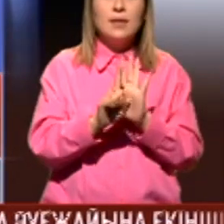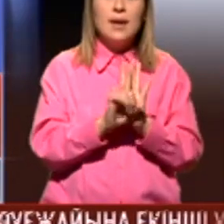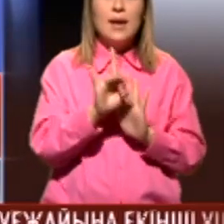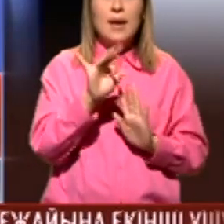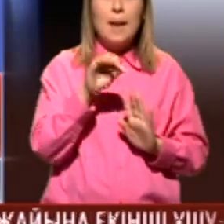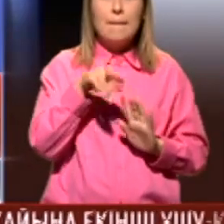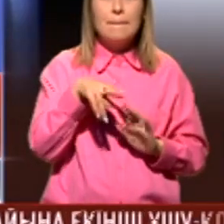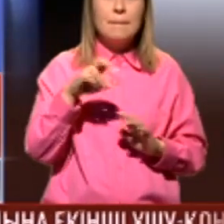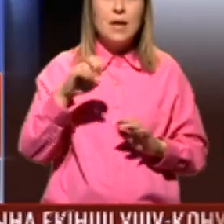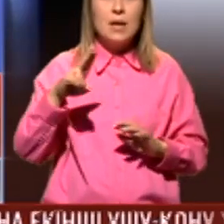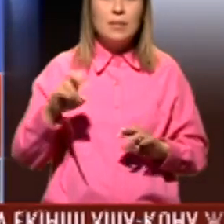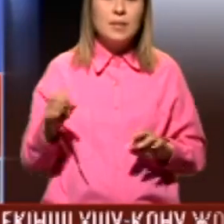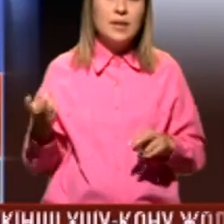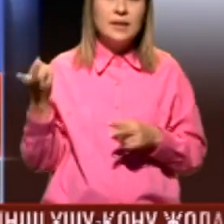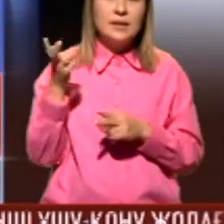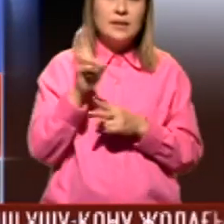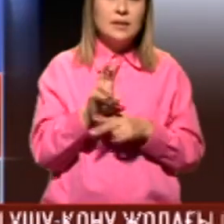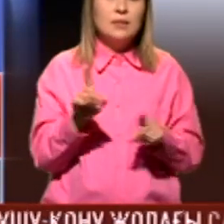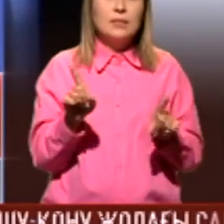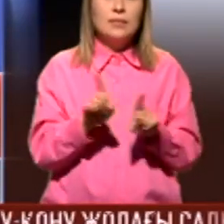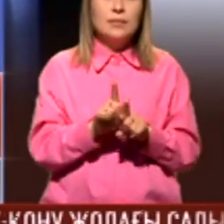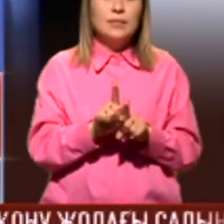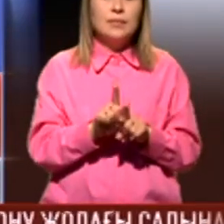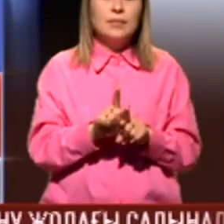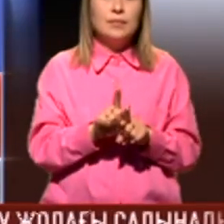папасының өзінің келіп бата беруінің өзі де тегін нәрсе емес.